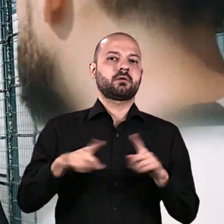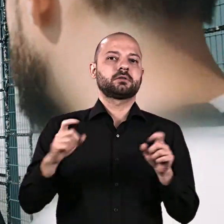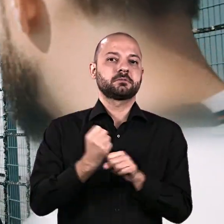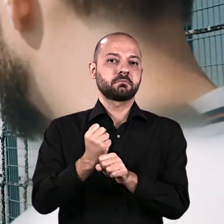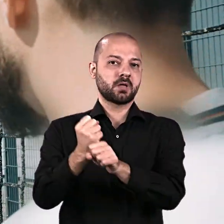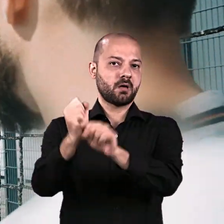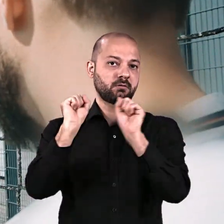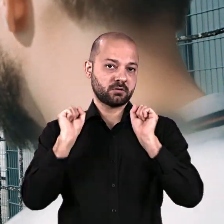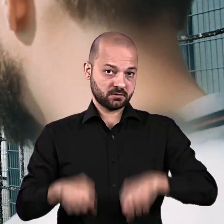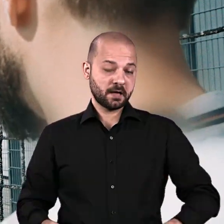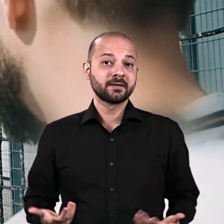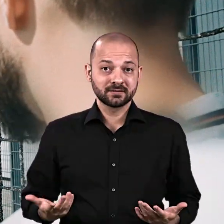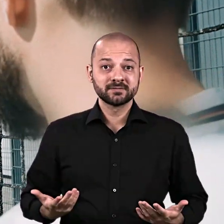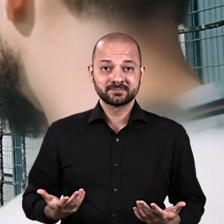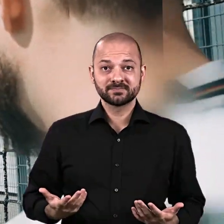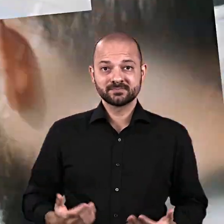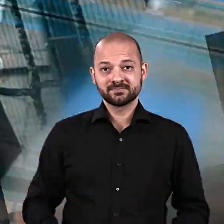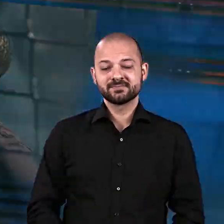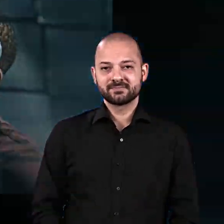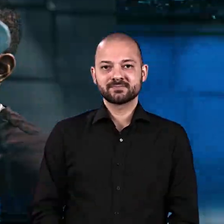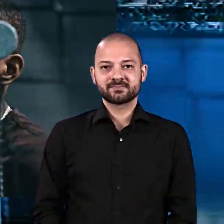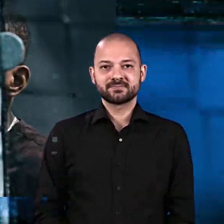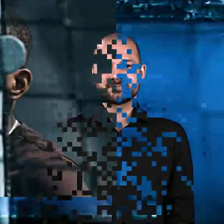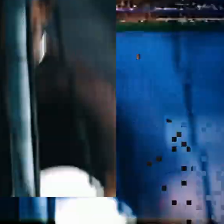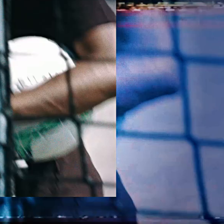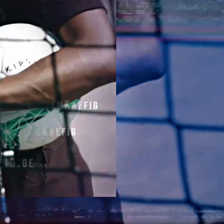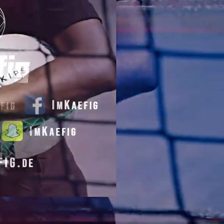ich werde danach machen oder was ich will machen. ja.